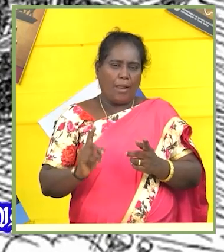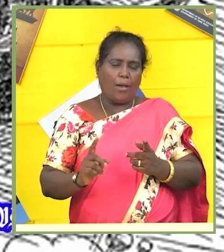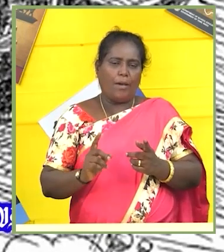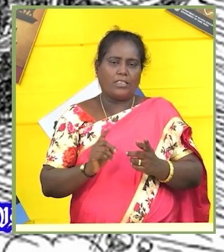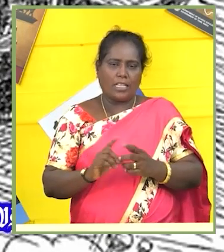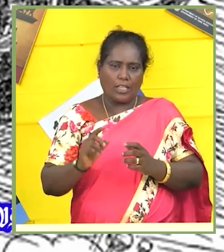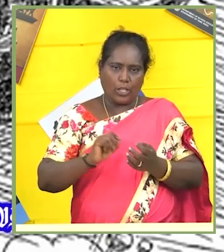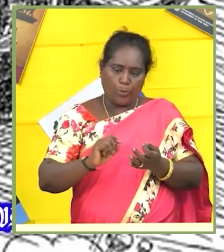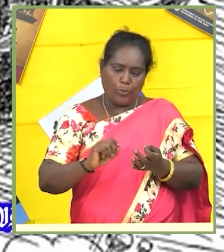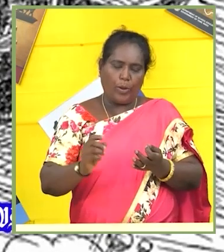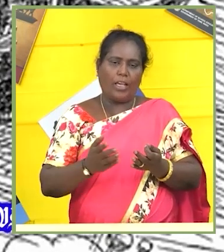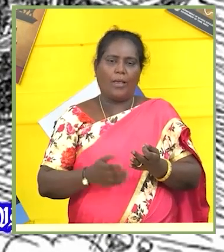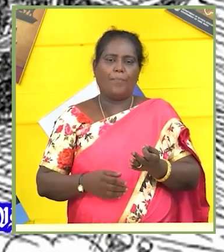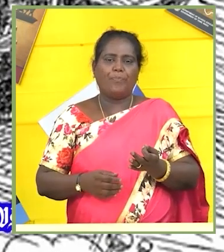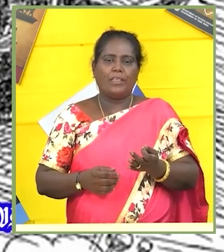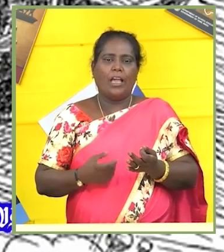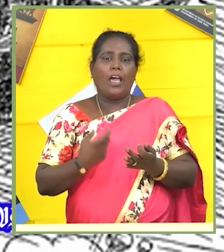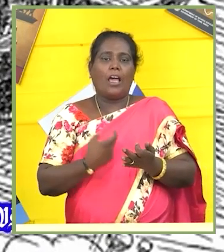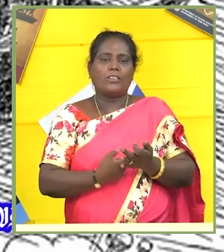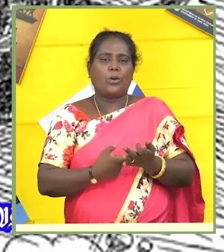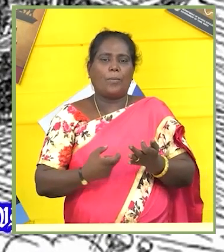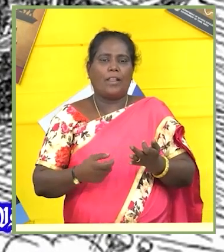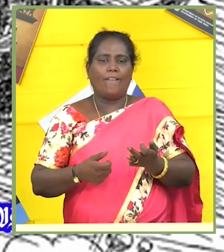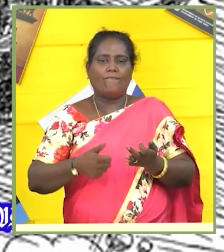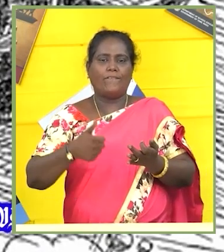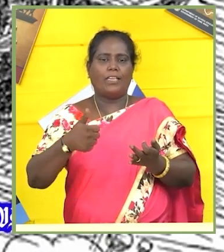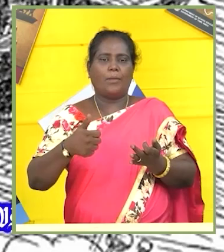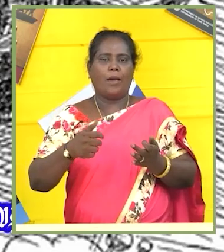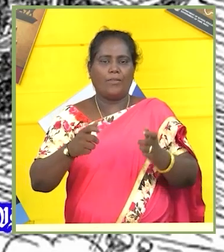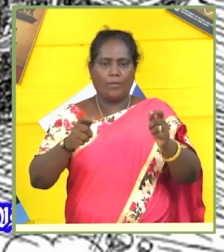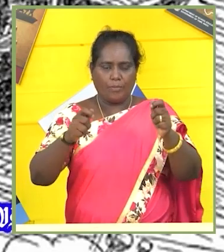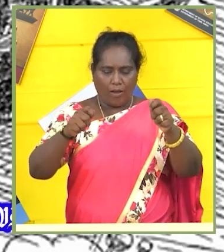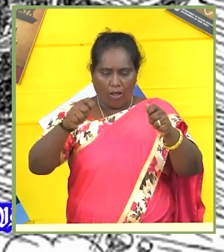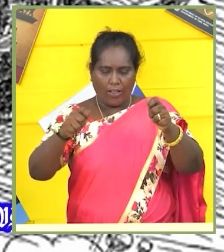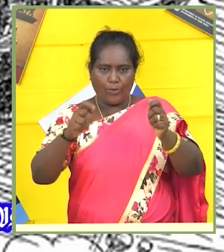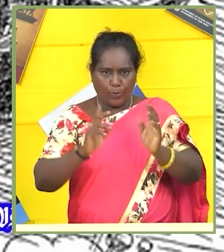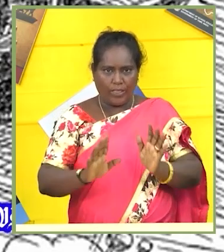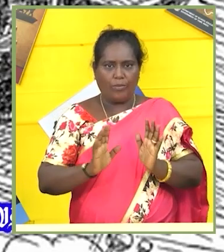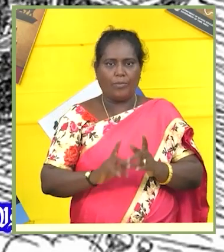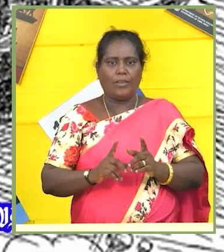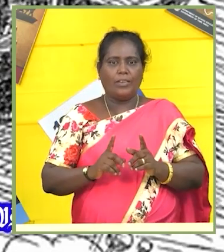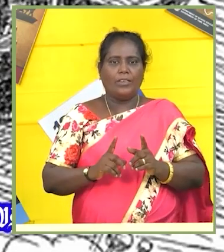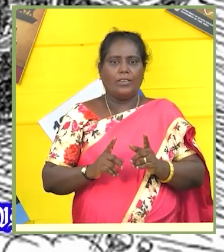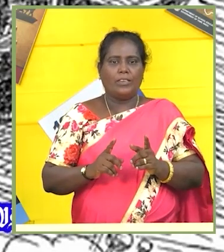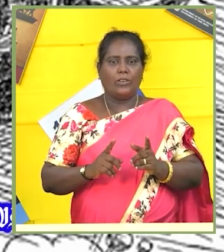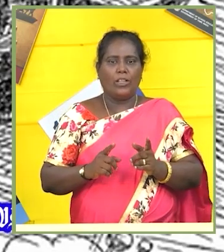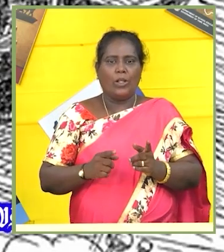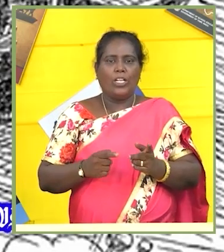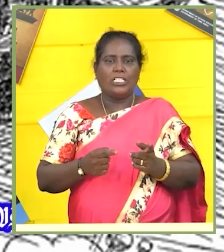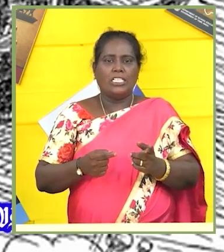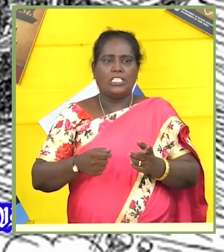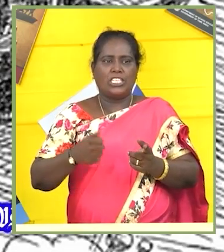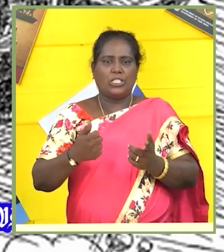தலைமுறைக்கு பயன்படும் வகையாக அமைந்துள்ளது. இது மட்டும் கிடையாது, இலக்கியங்களில் மட்டும் ஏறு தழுவுதலை பற்றிய செய்திகள்